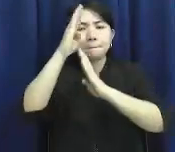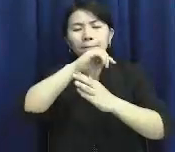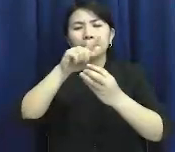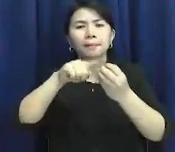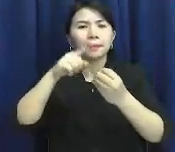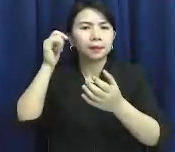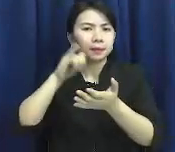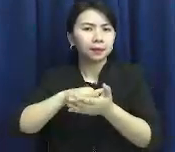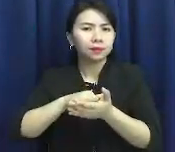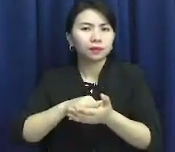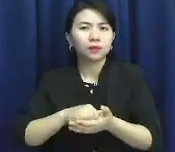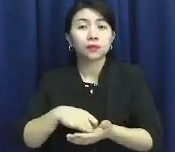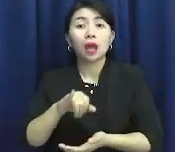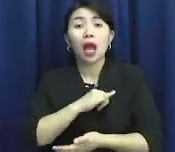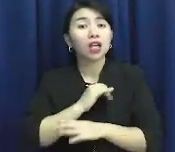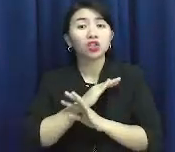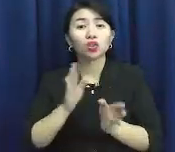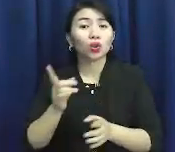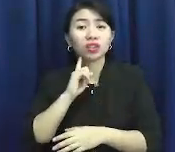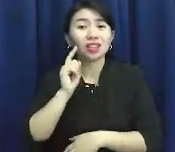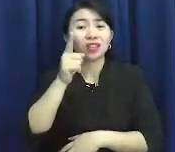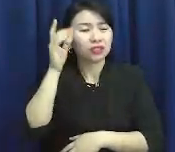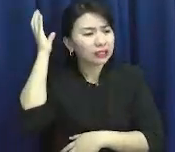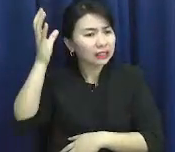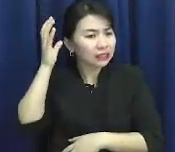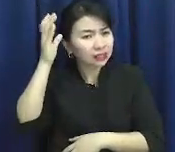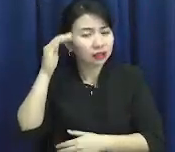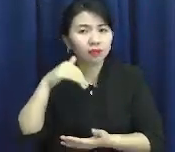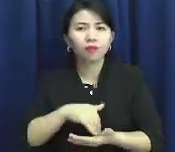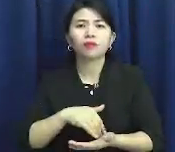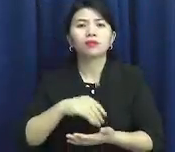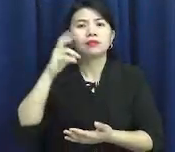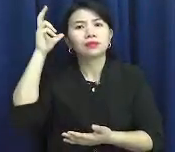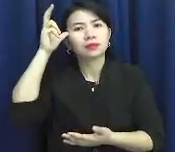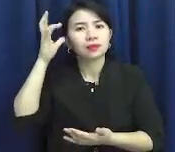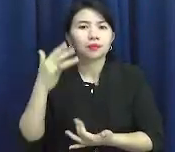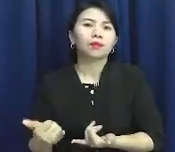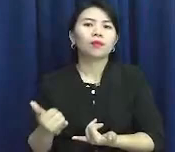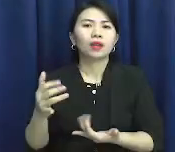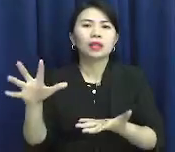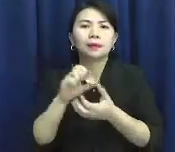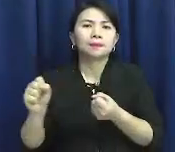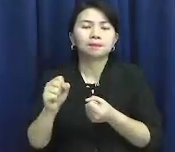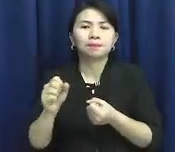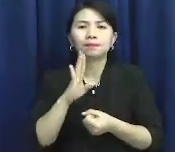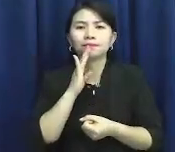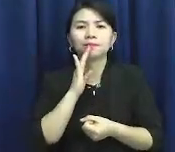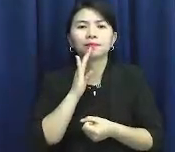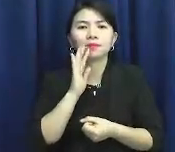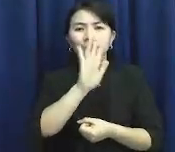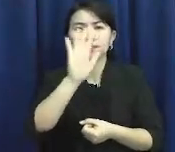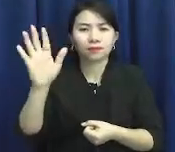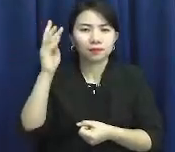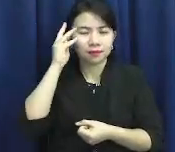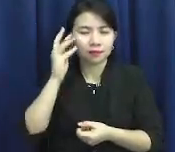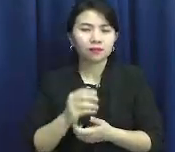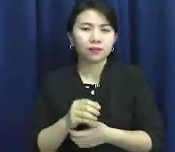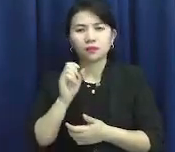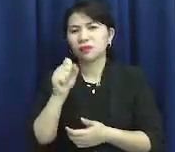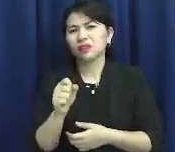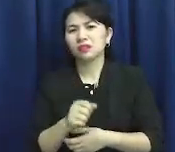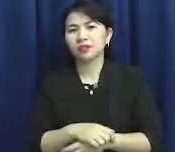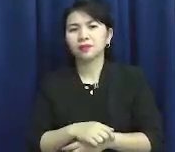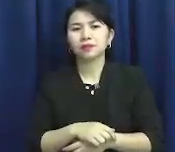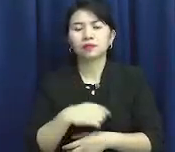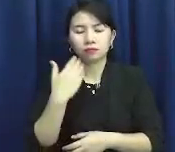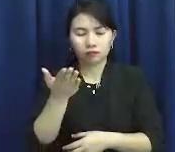na baliw kayo, pero i-check nyo ng maigi. Ginugulo na ng Diablo ang isip ninyo. I don't care kung magalit kayo sa akin, but you